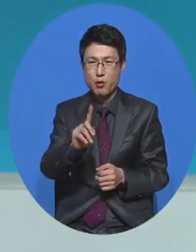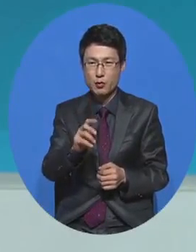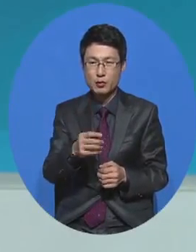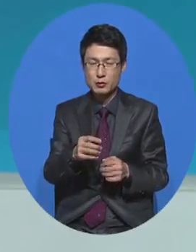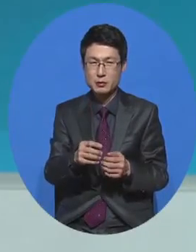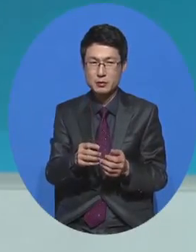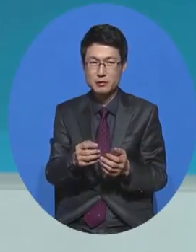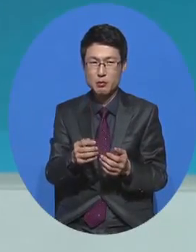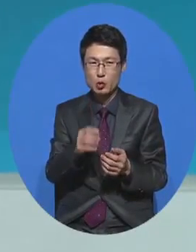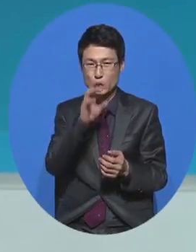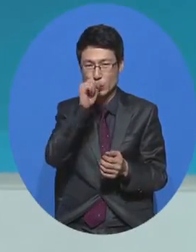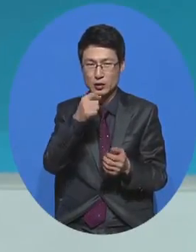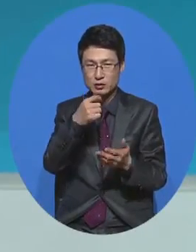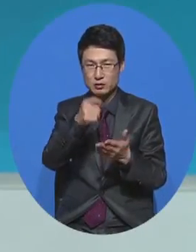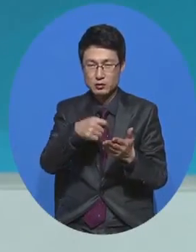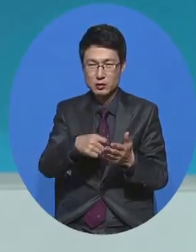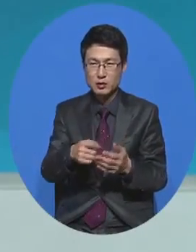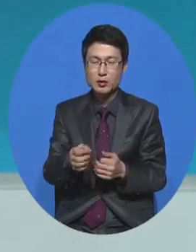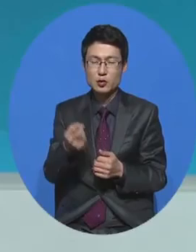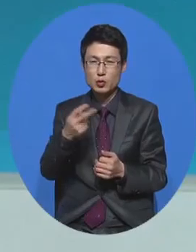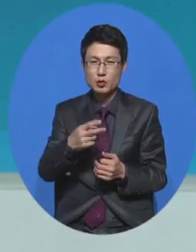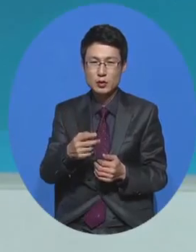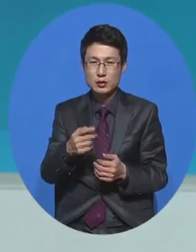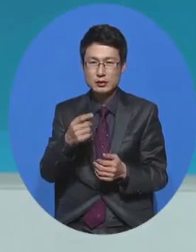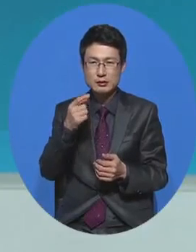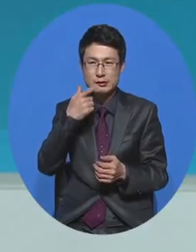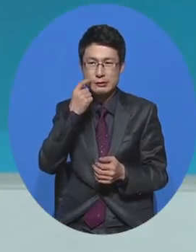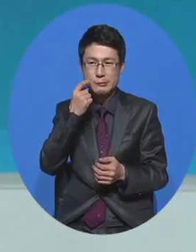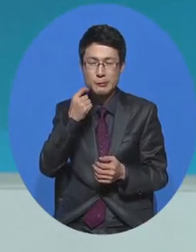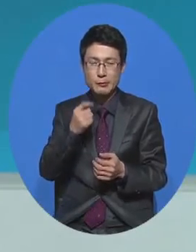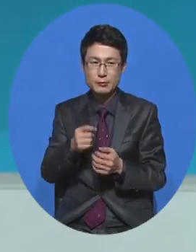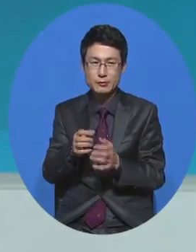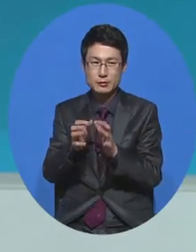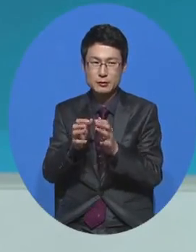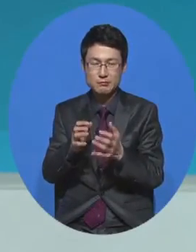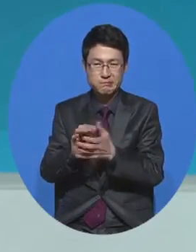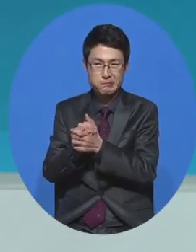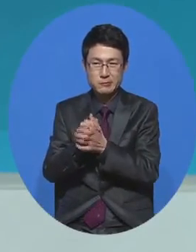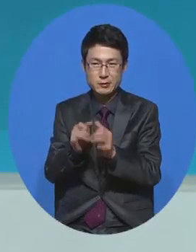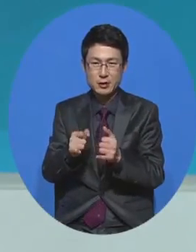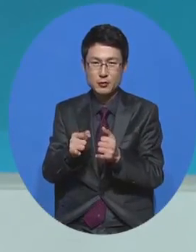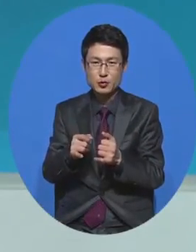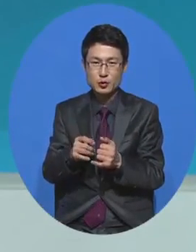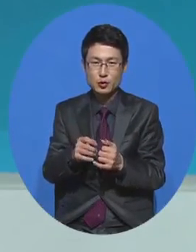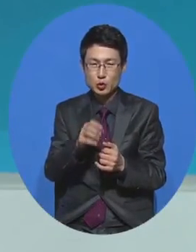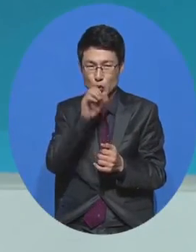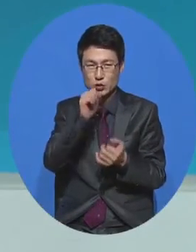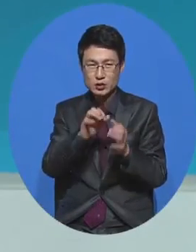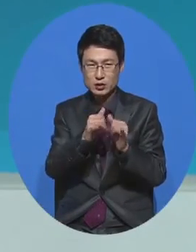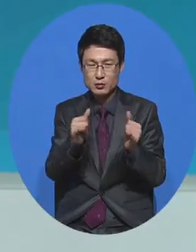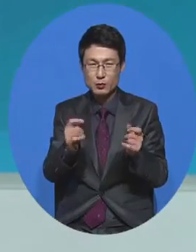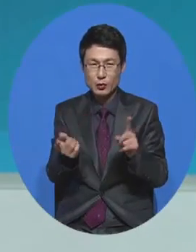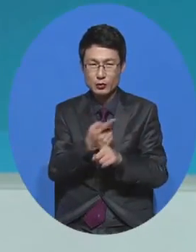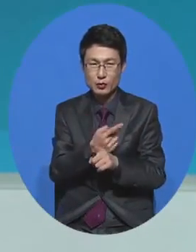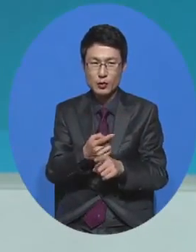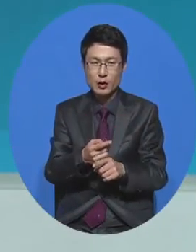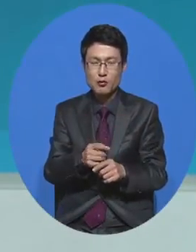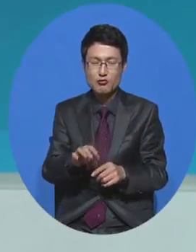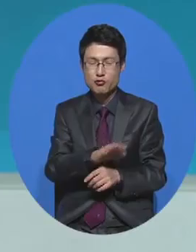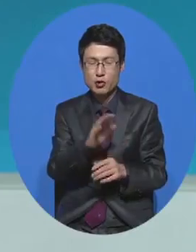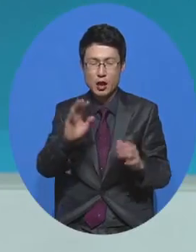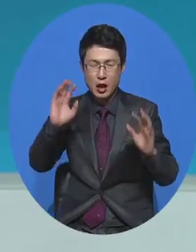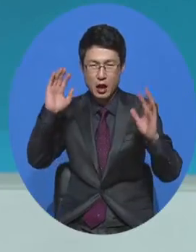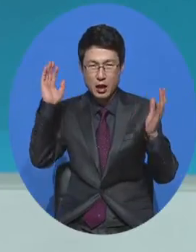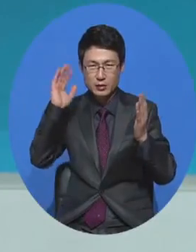또 애국자 로 둔갑 한다든지 여러 가지 상황들은 우리 아이들이 받아야 될 학습의